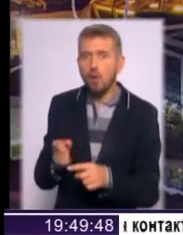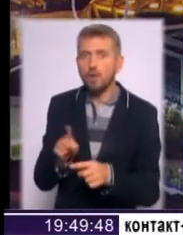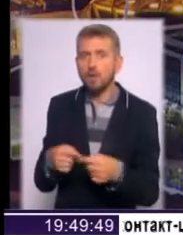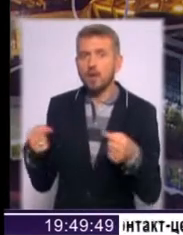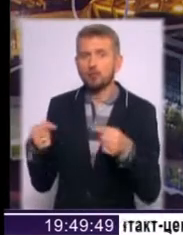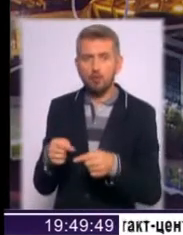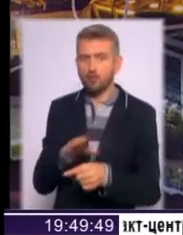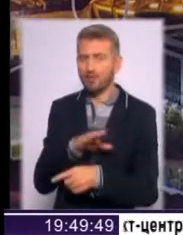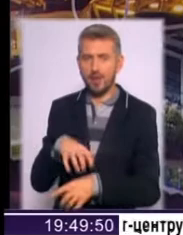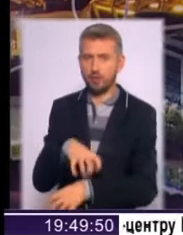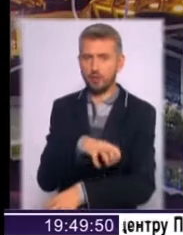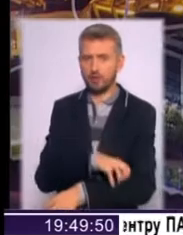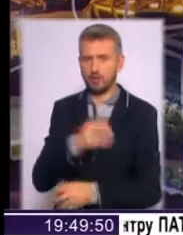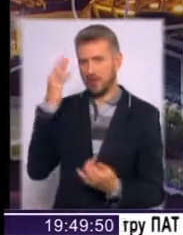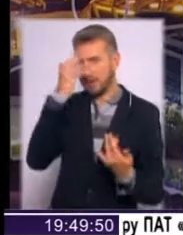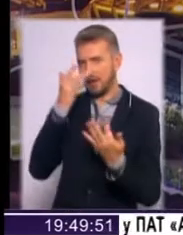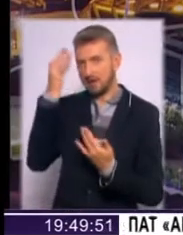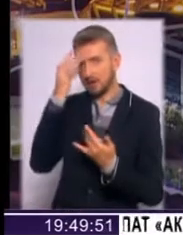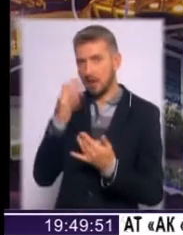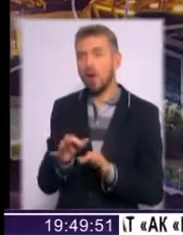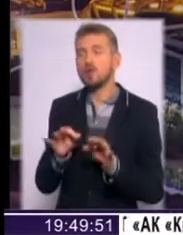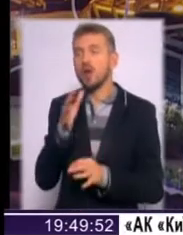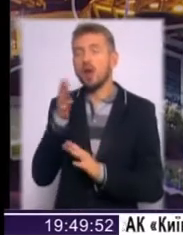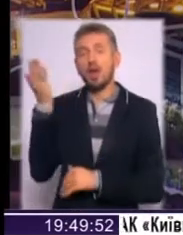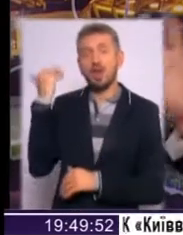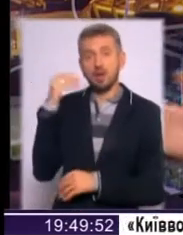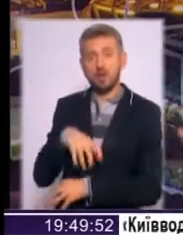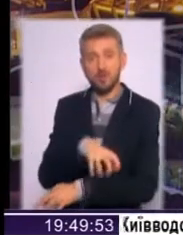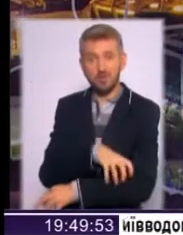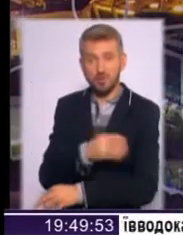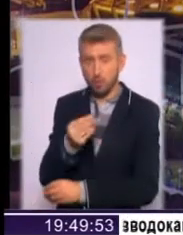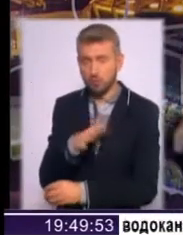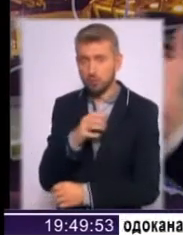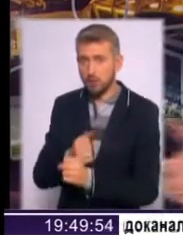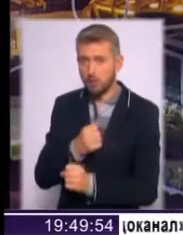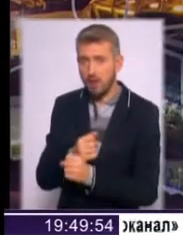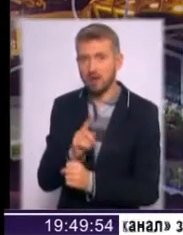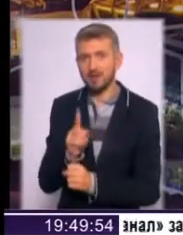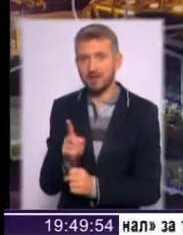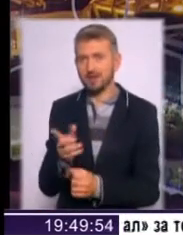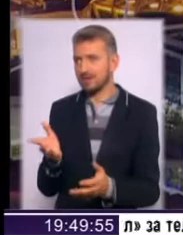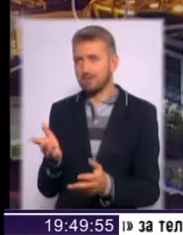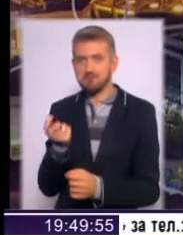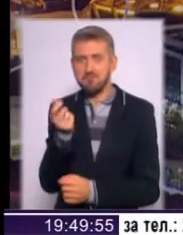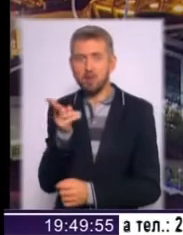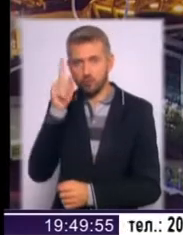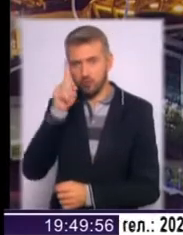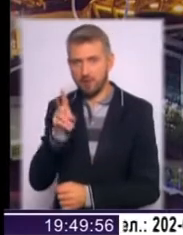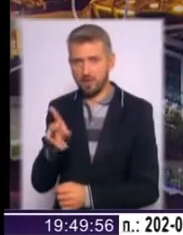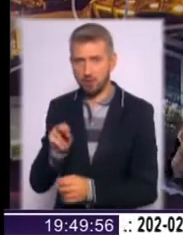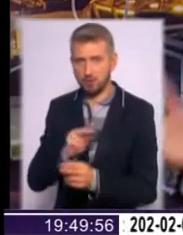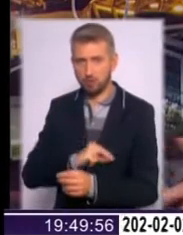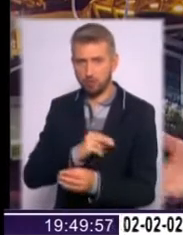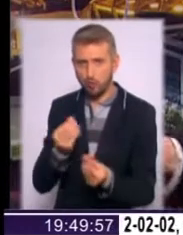не комуністичне мислення. Хоча і за тих часів вони працювали, тільки так, обмежені кола знали, як вони працюють, правда?